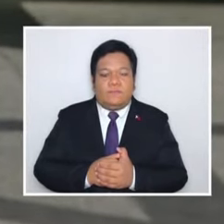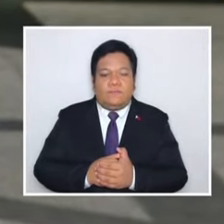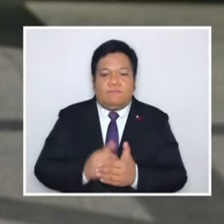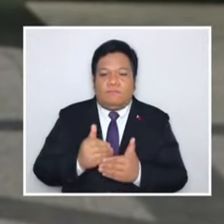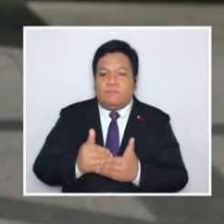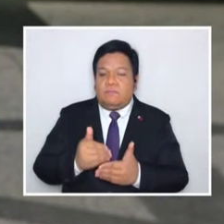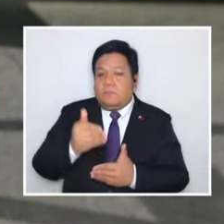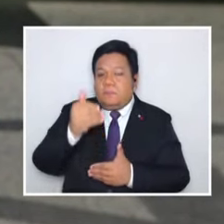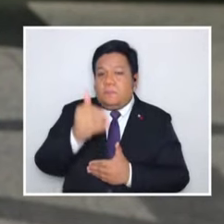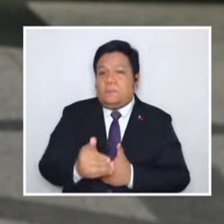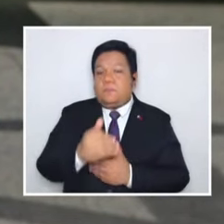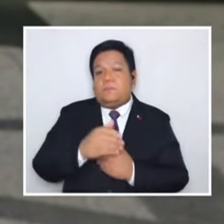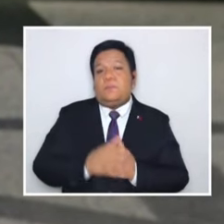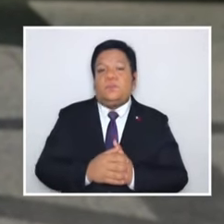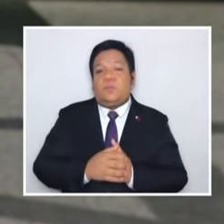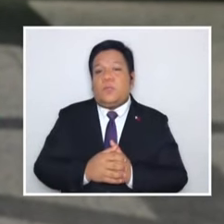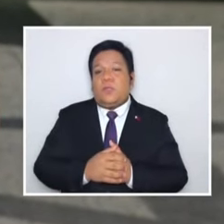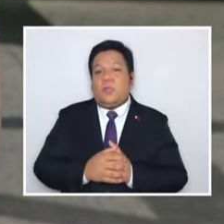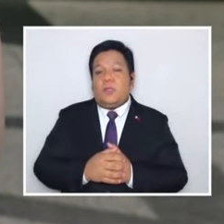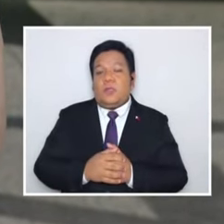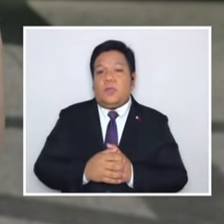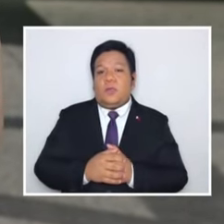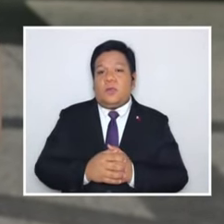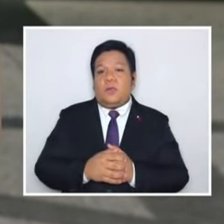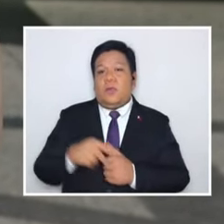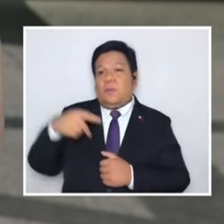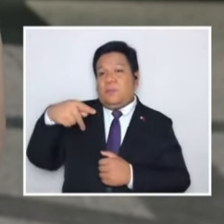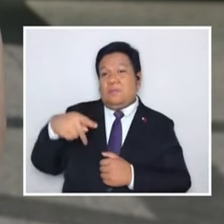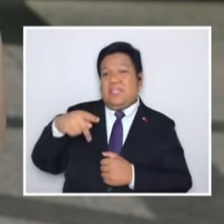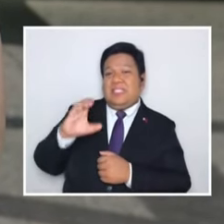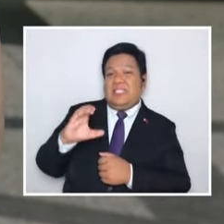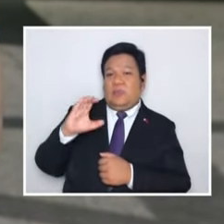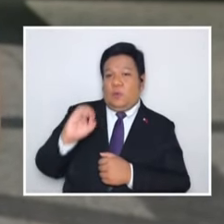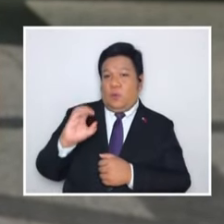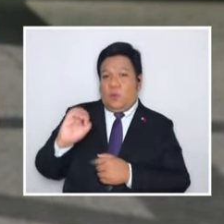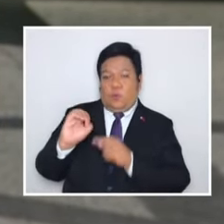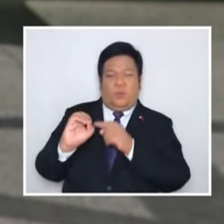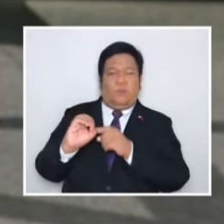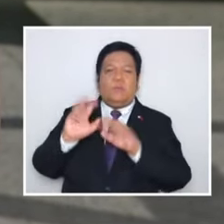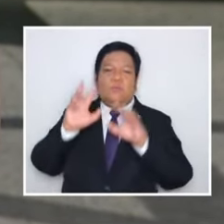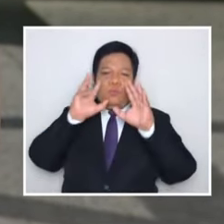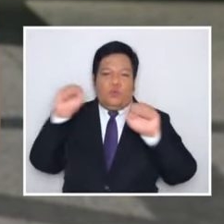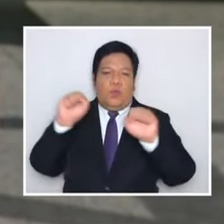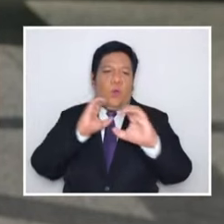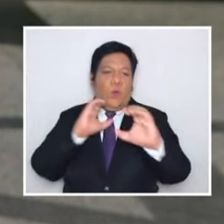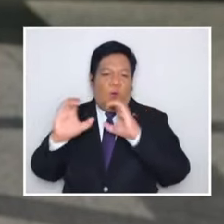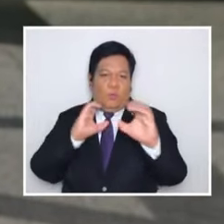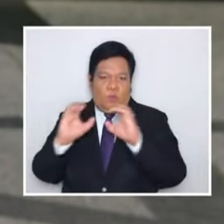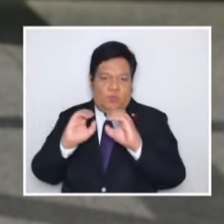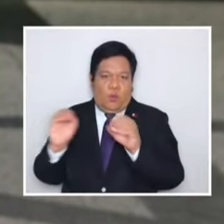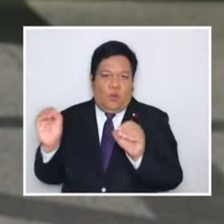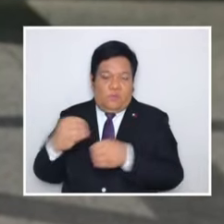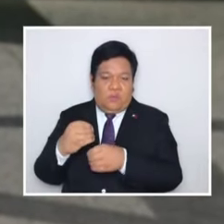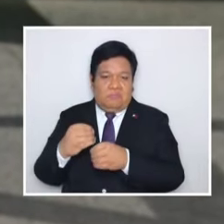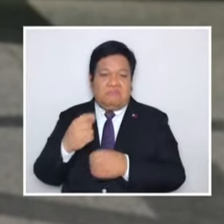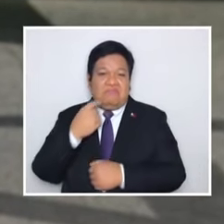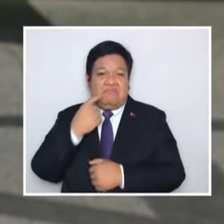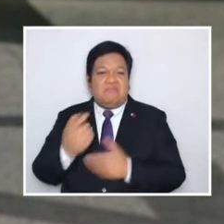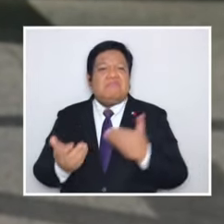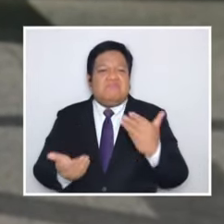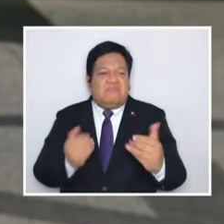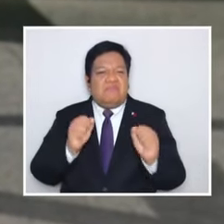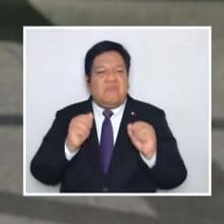Umamin ang Presidential Communications Operations Office na hindi po maiiwasang mabigyan ng bentahe o advantage ng PCOO